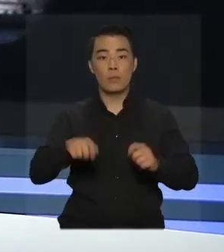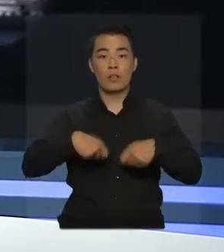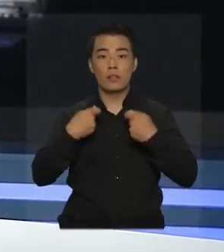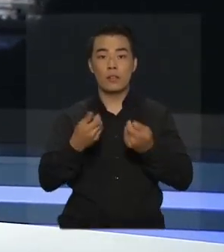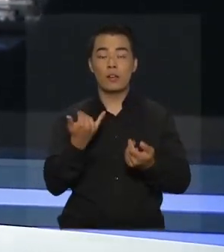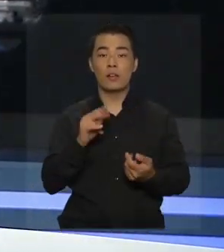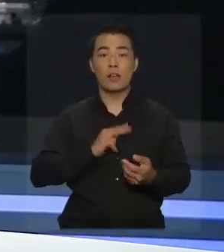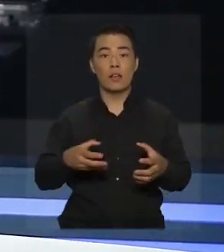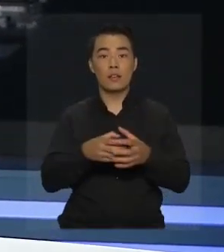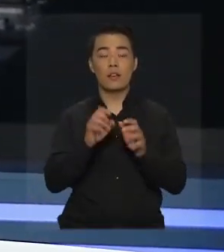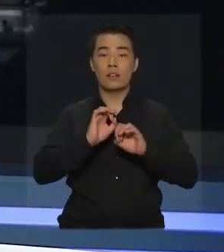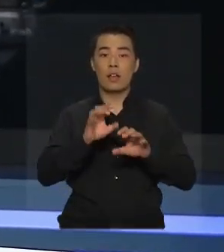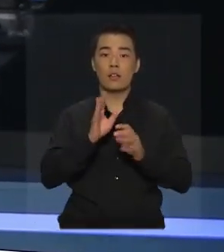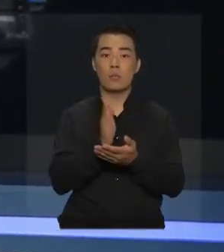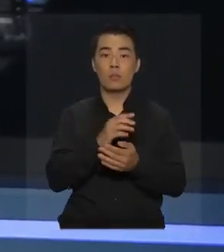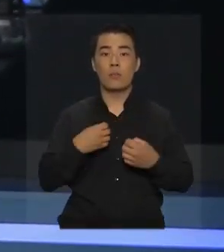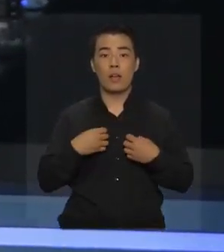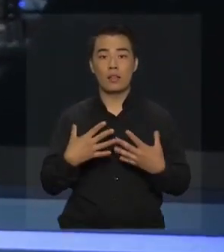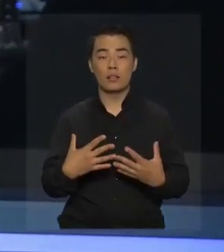как прошли празднования в их городах.